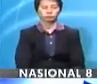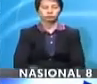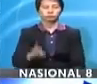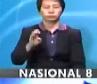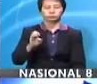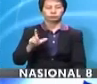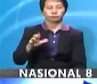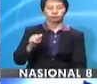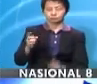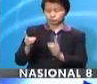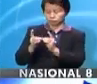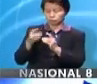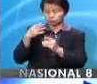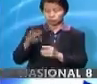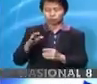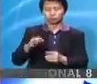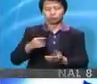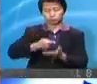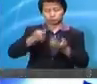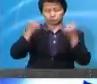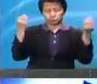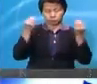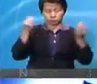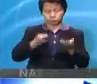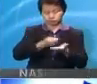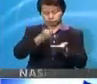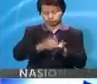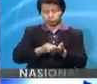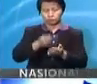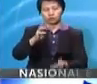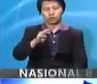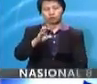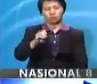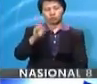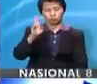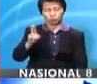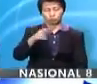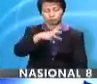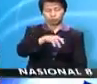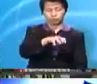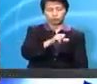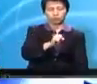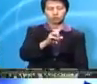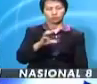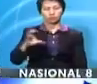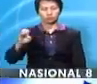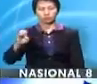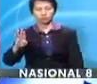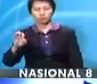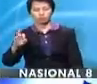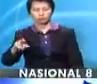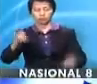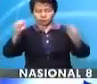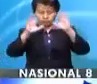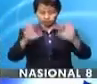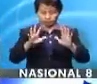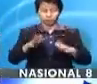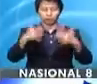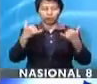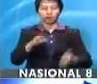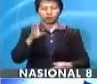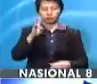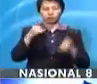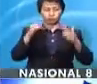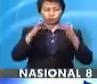Pereira ditemui selepas majlis menandatangani nota persefahaman antara PSA dan klub rugby Cobra di Shah Alam. Setakat ini, 7 pemain